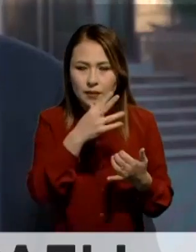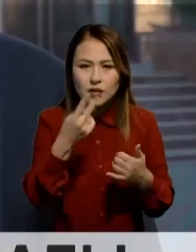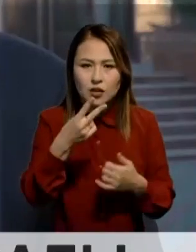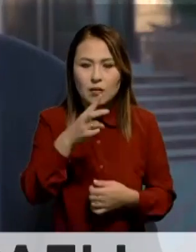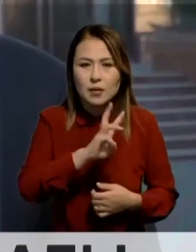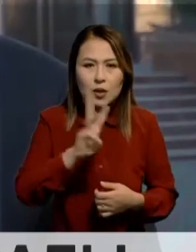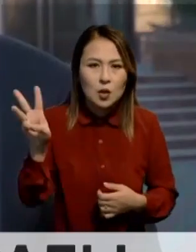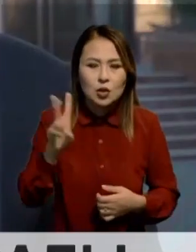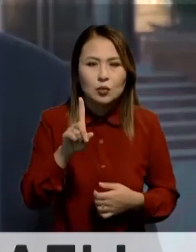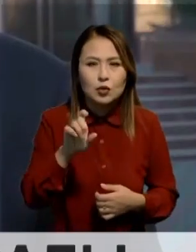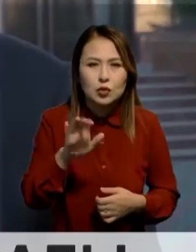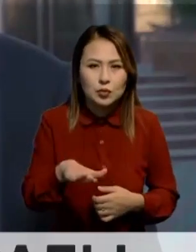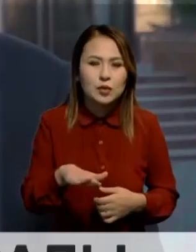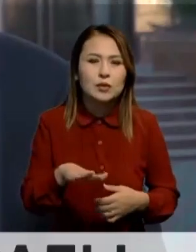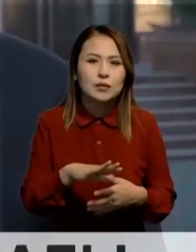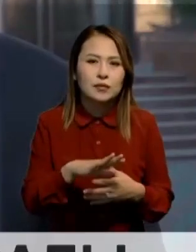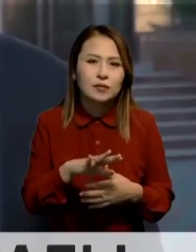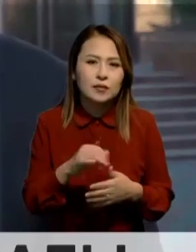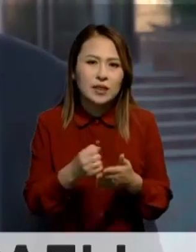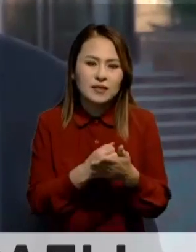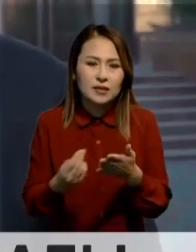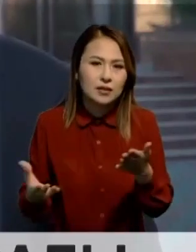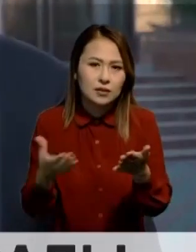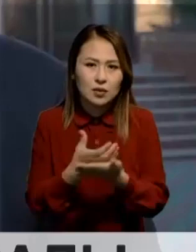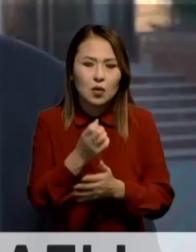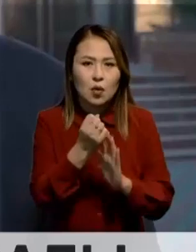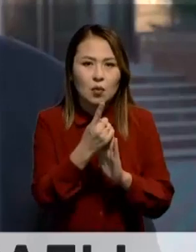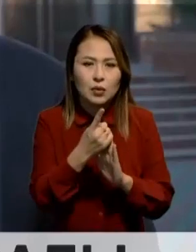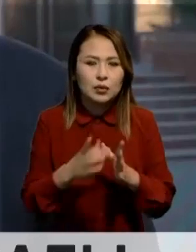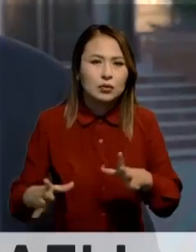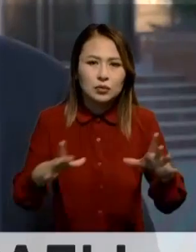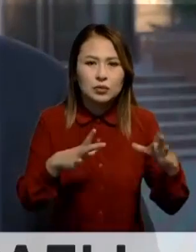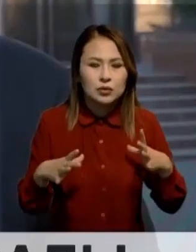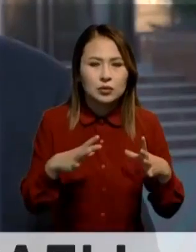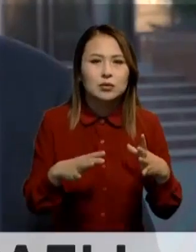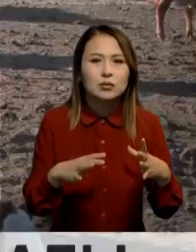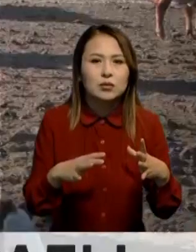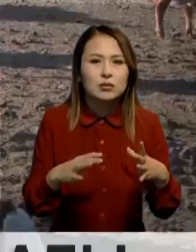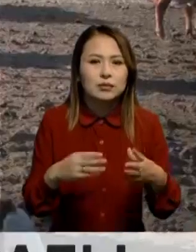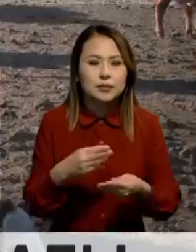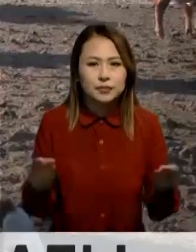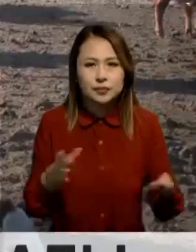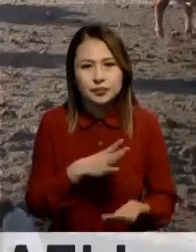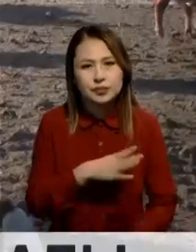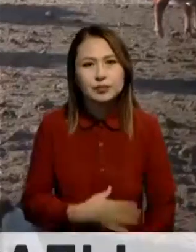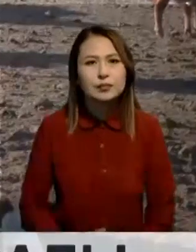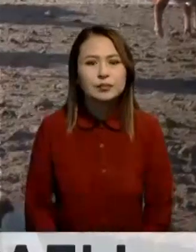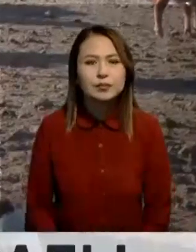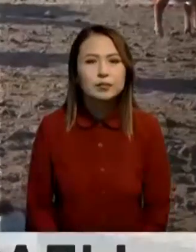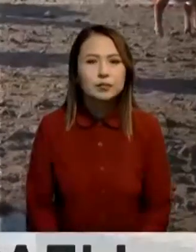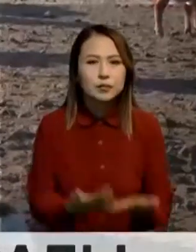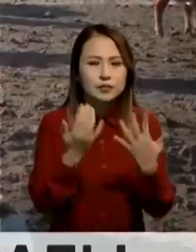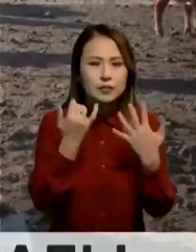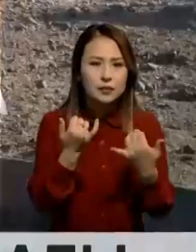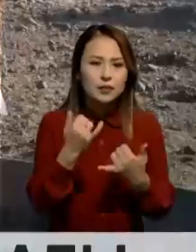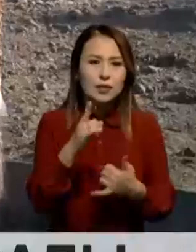20 миллион 100 мыңдай инвестициялық субсидия 11 құдық бойынша шаруагерлерге дейді. Қазір Қызылқоға